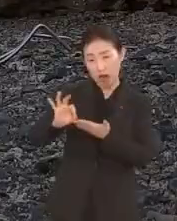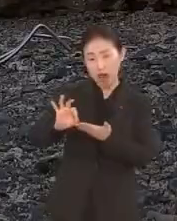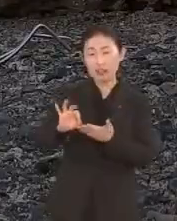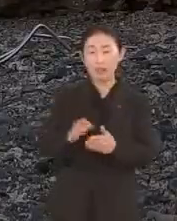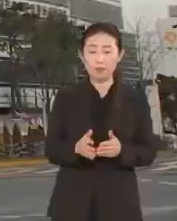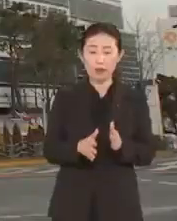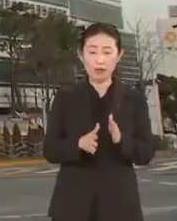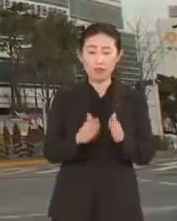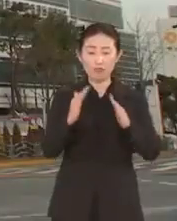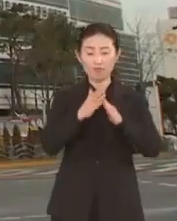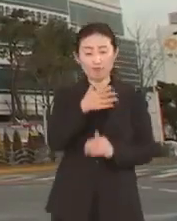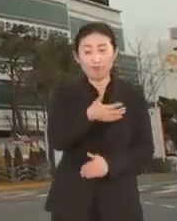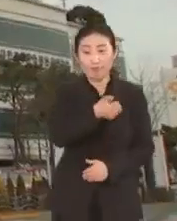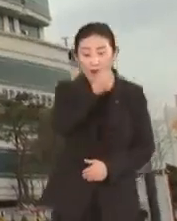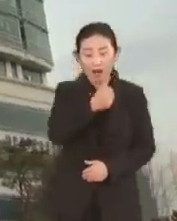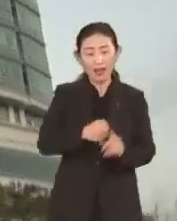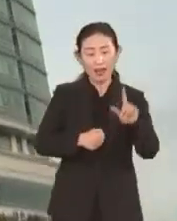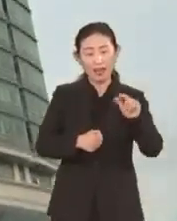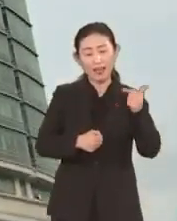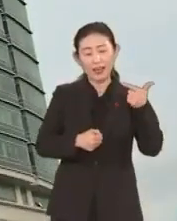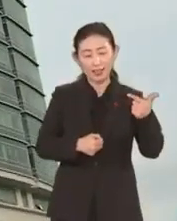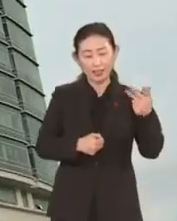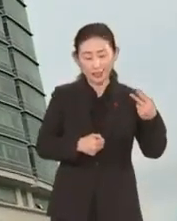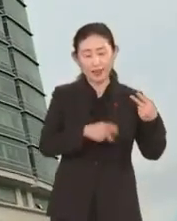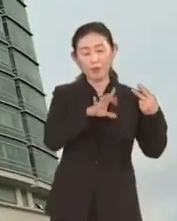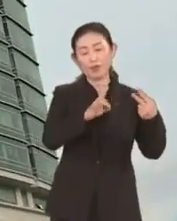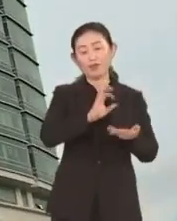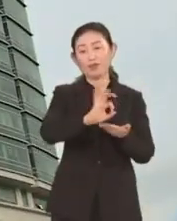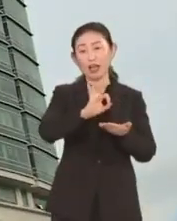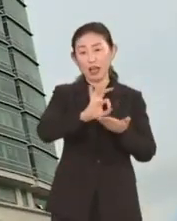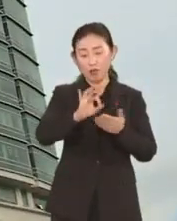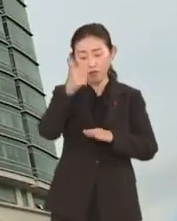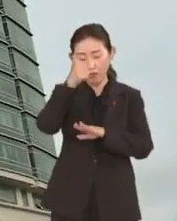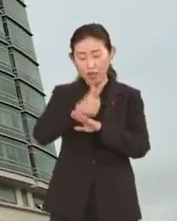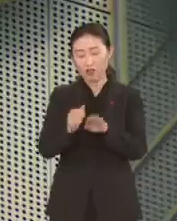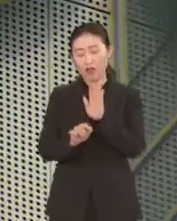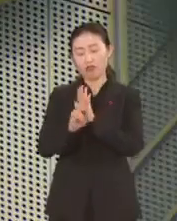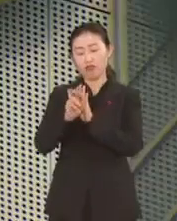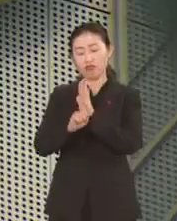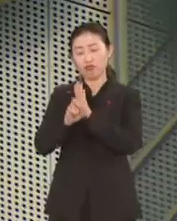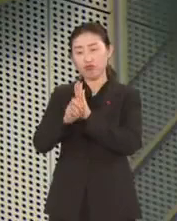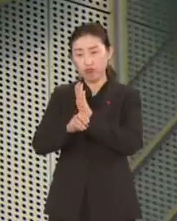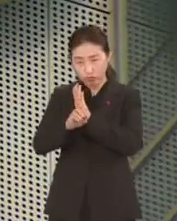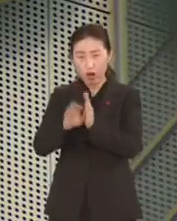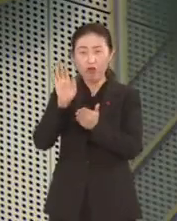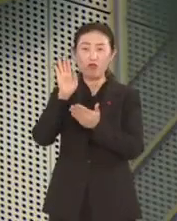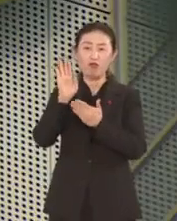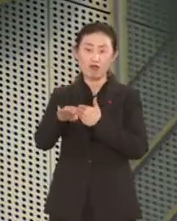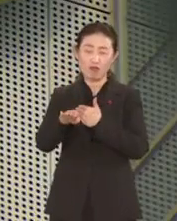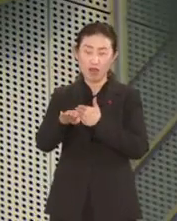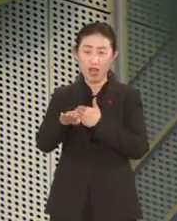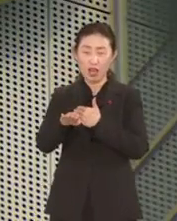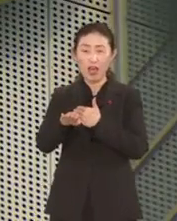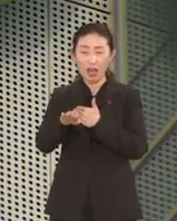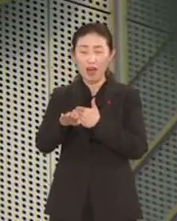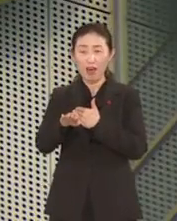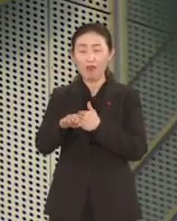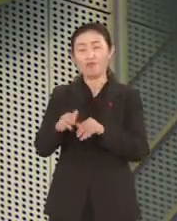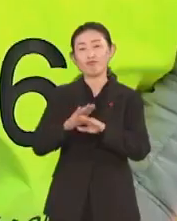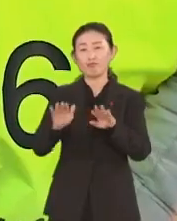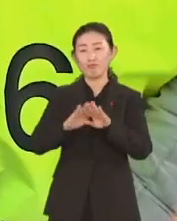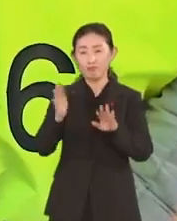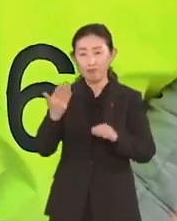건물을 소유하고 있는 LH가 일단 부담하고 LH가 경매에서 쓰레기를 낙찰받아야 쓰레기장에 버릴 수 있을